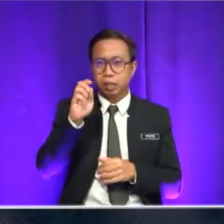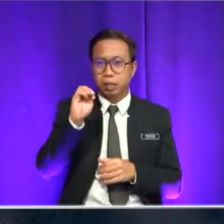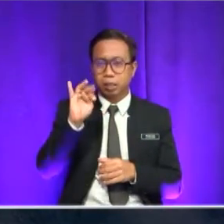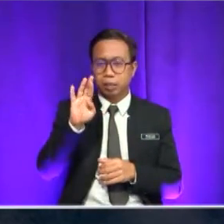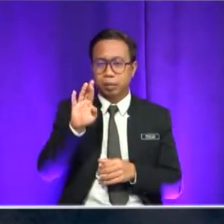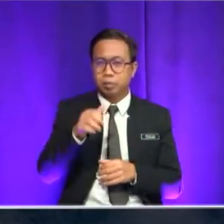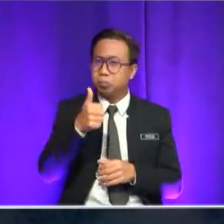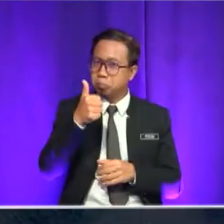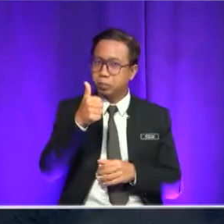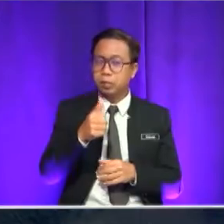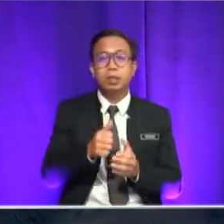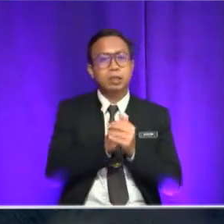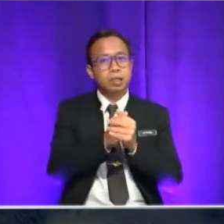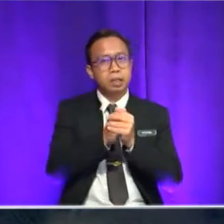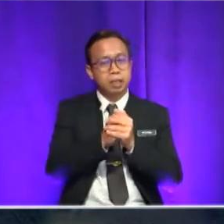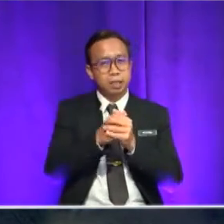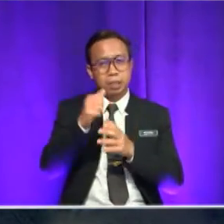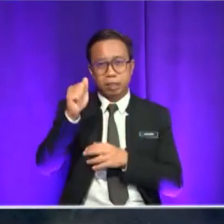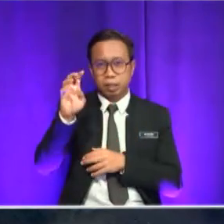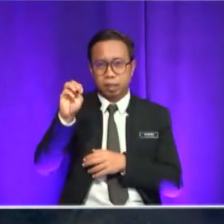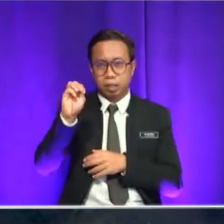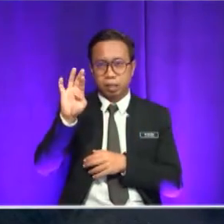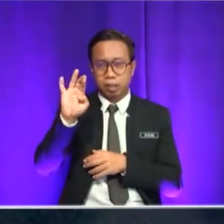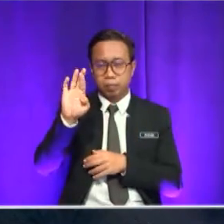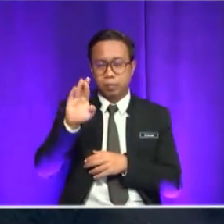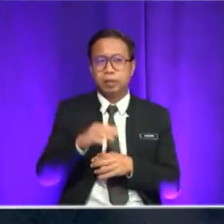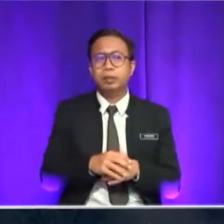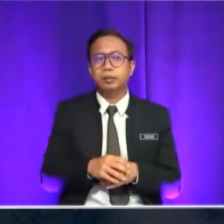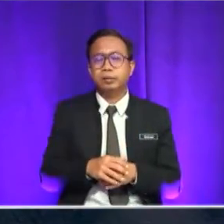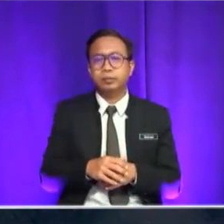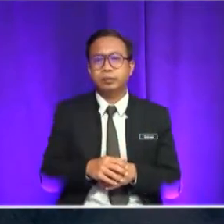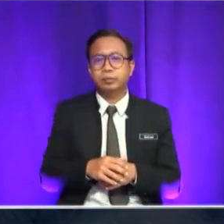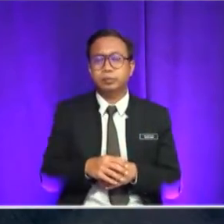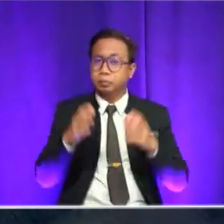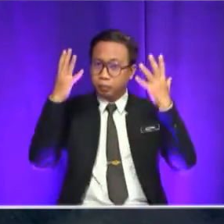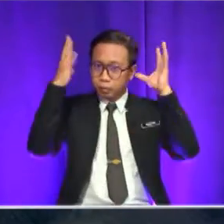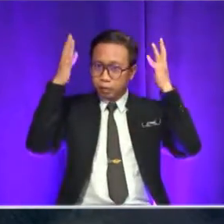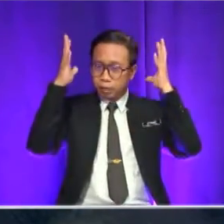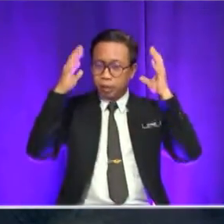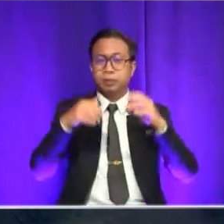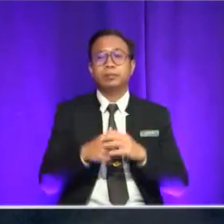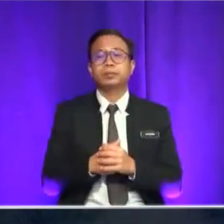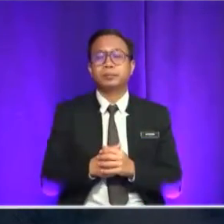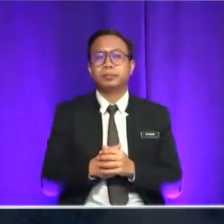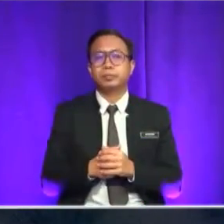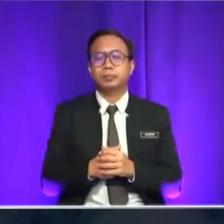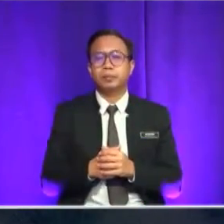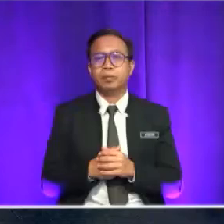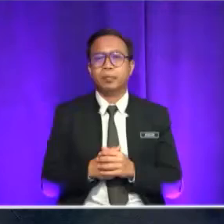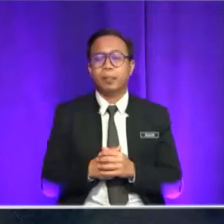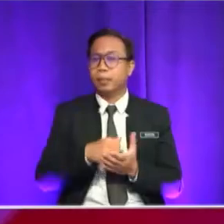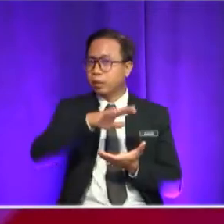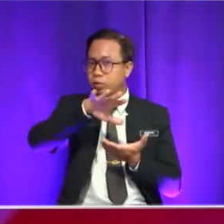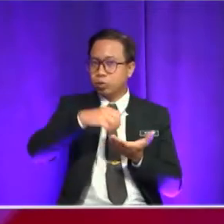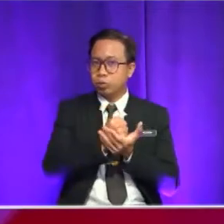mendominasi papan mata ganjaran. Tanya kepada Amir. Okey, Amir, cikgu. Amir lebih satu daripada Ansar. Okey, cikgu. Tak apa, sebenarnya